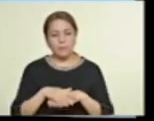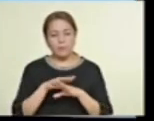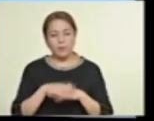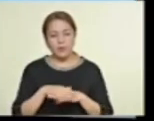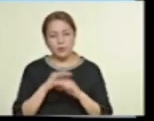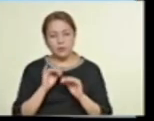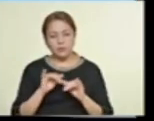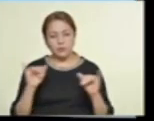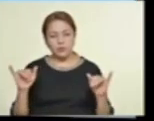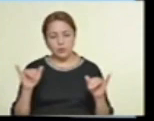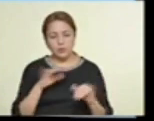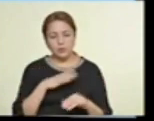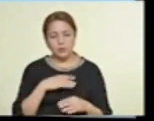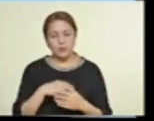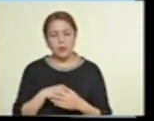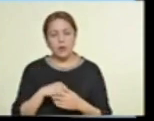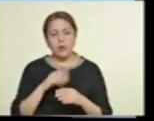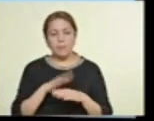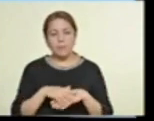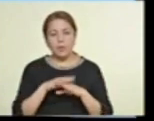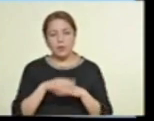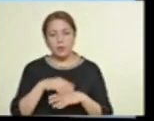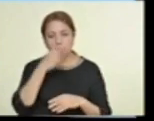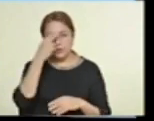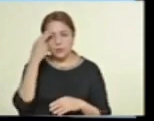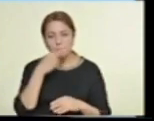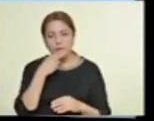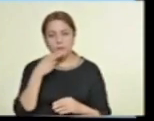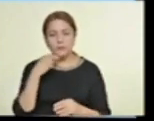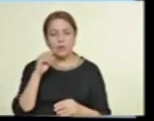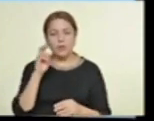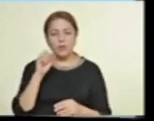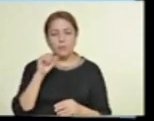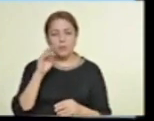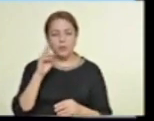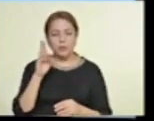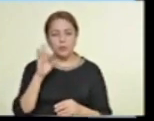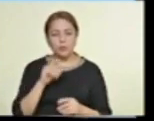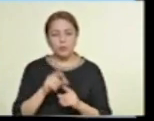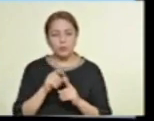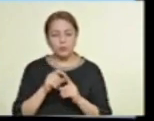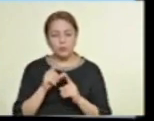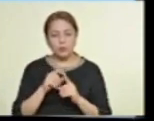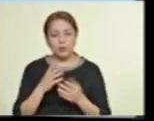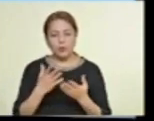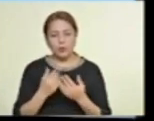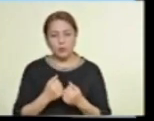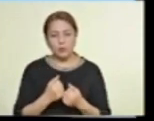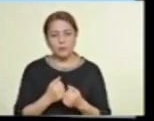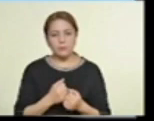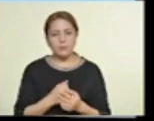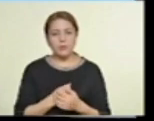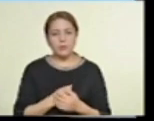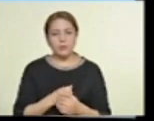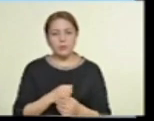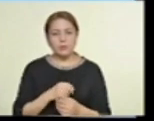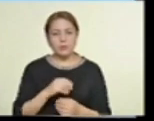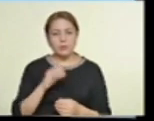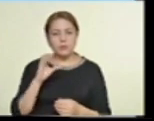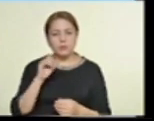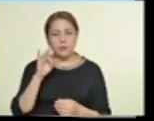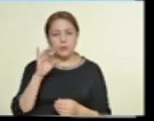keldi. Ya'ni bank italyancha banco atamasidan paydo bo'lgan bo'lib, ya'ni kursu